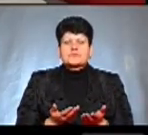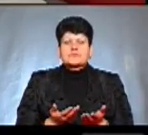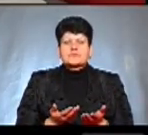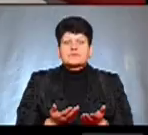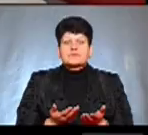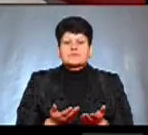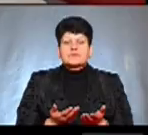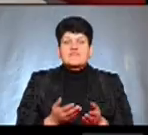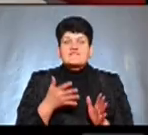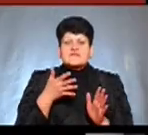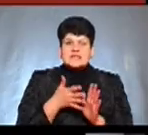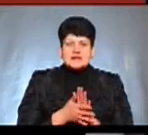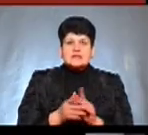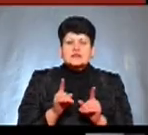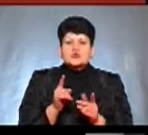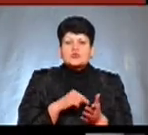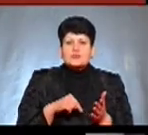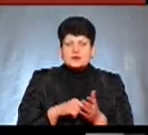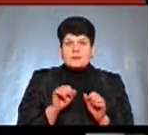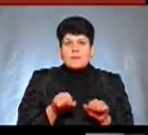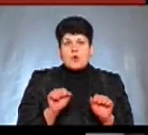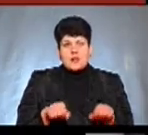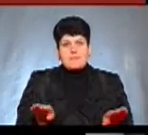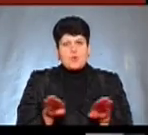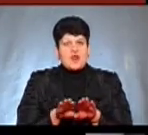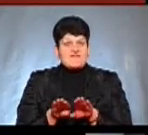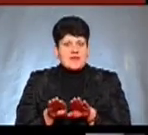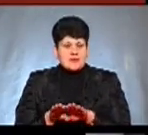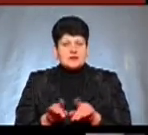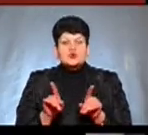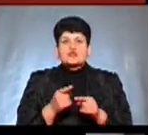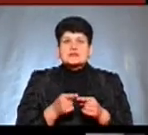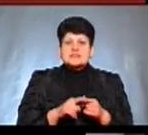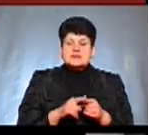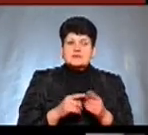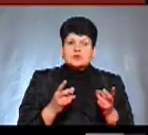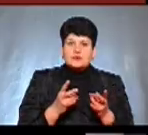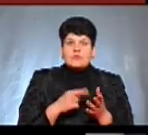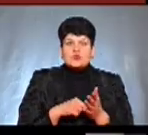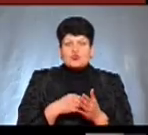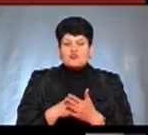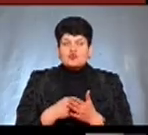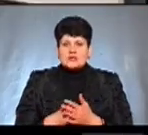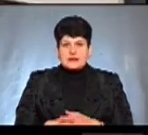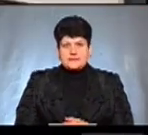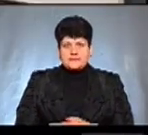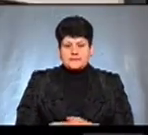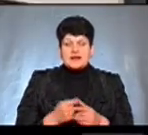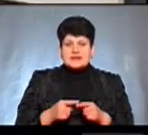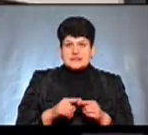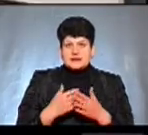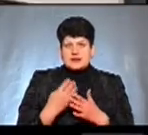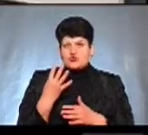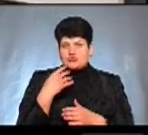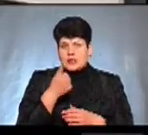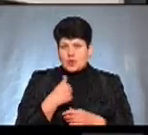якась, скажімо, витрати на щось у місті, щоб ми могли порівняти, чого це варто для міського бюджету? Це, наприклад, 4